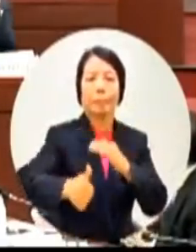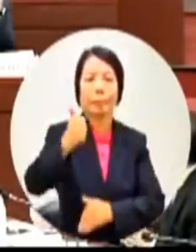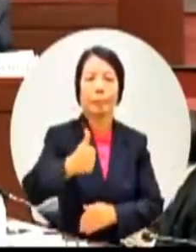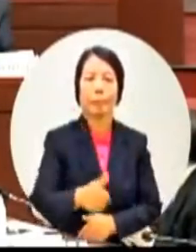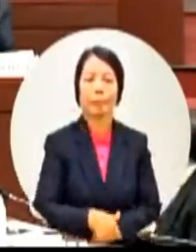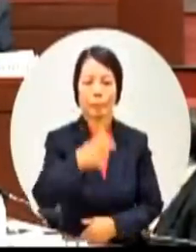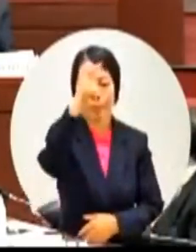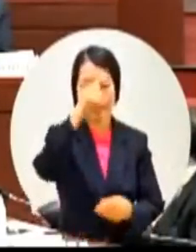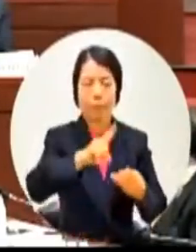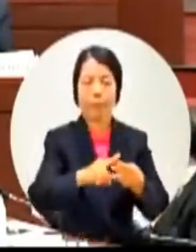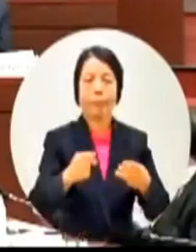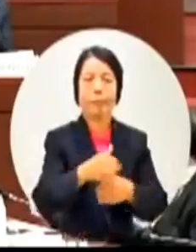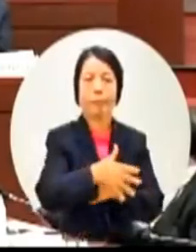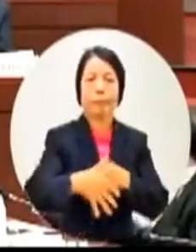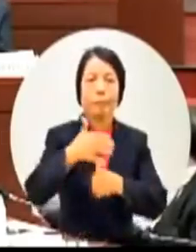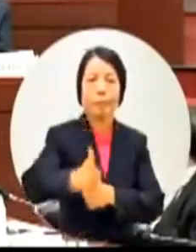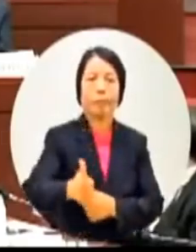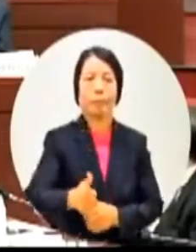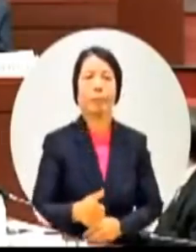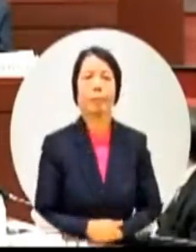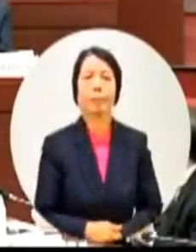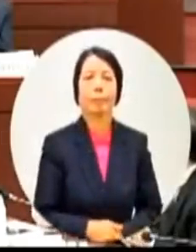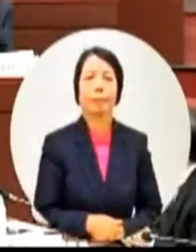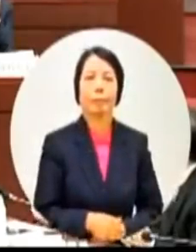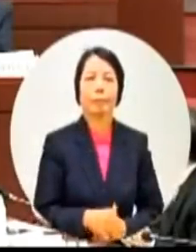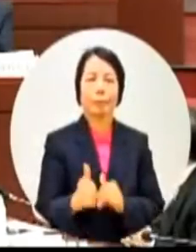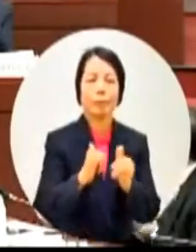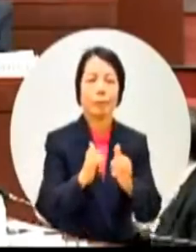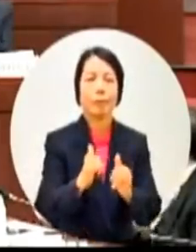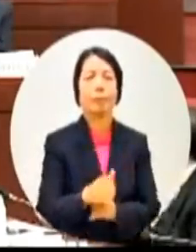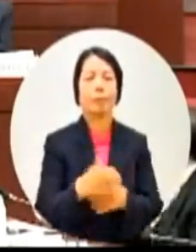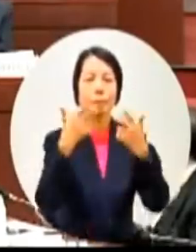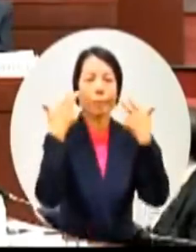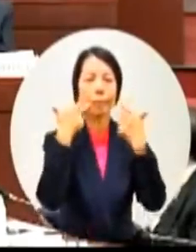委。土开处吴处长。